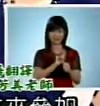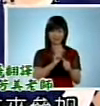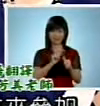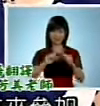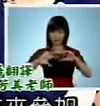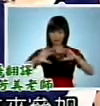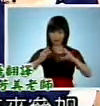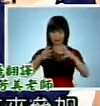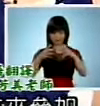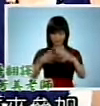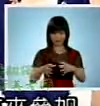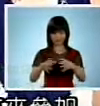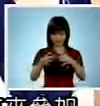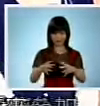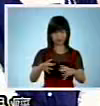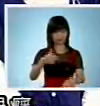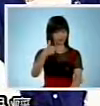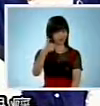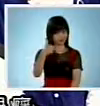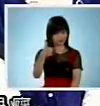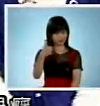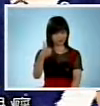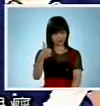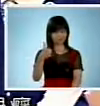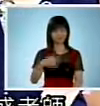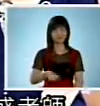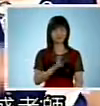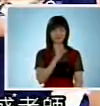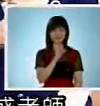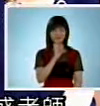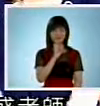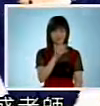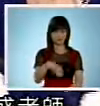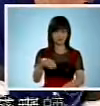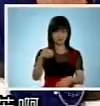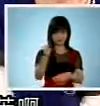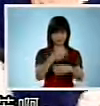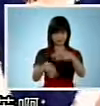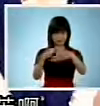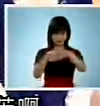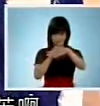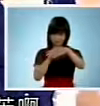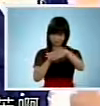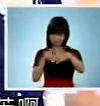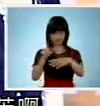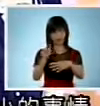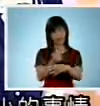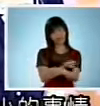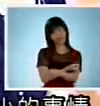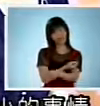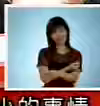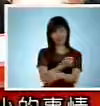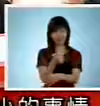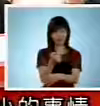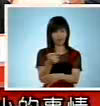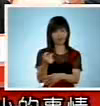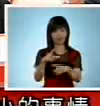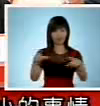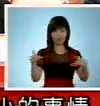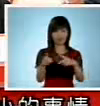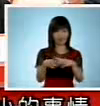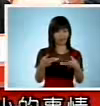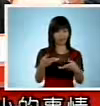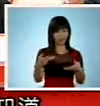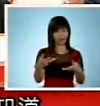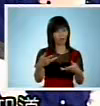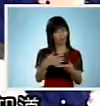在我们自己这个地方来参加， 哎呀， 太棒了，过瘾。尤其我们的盛老师，您真是辛苦啊。哇，这么多大大